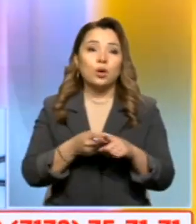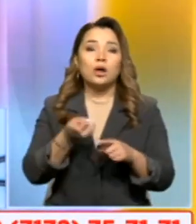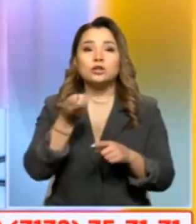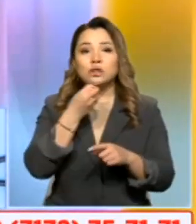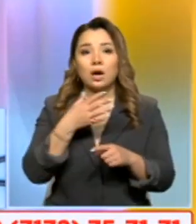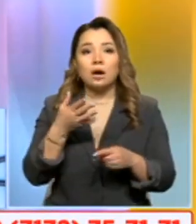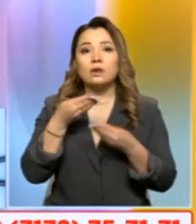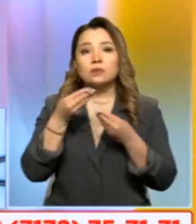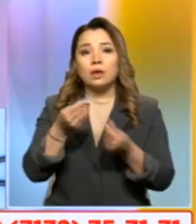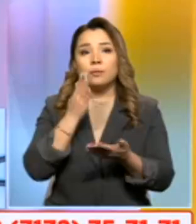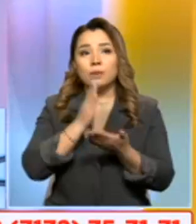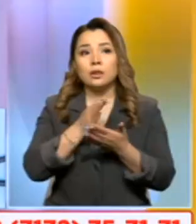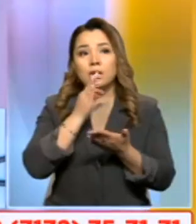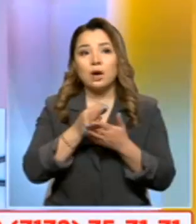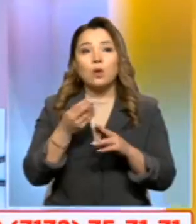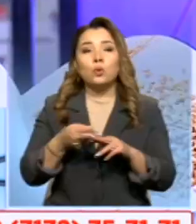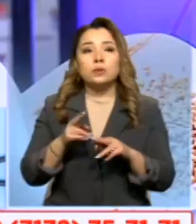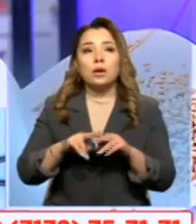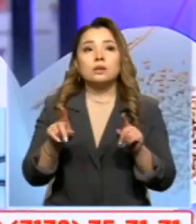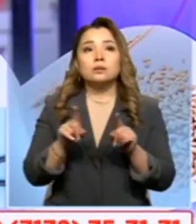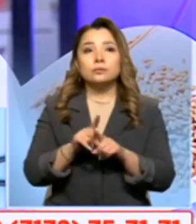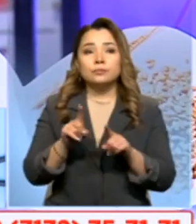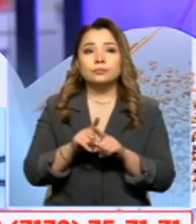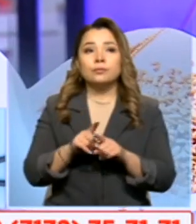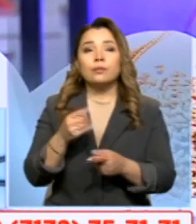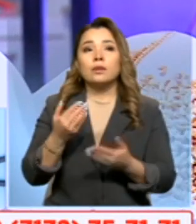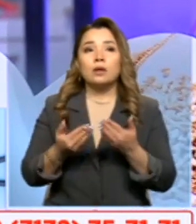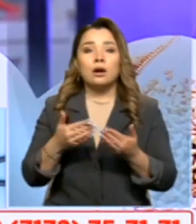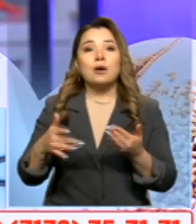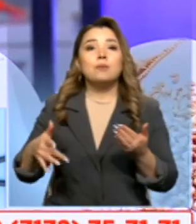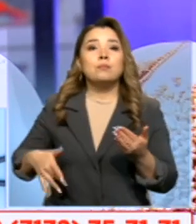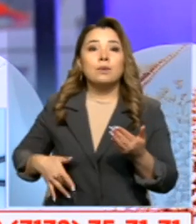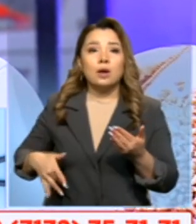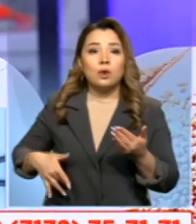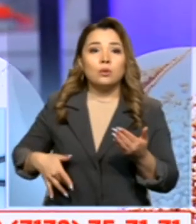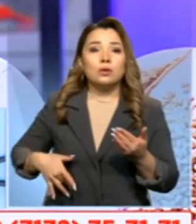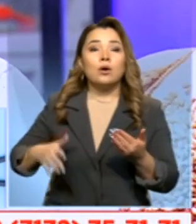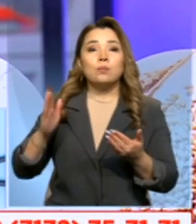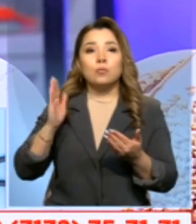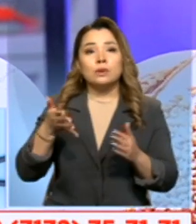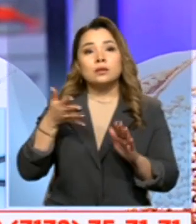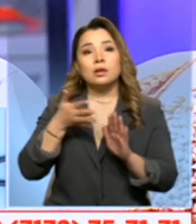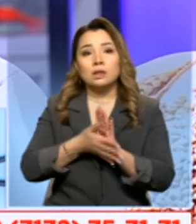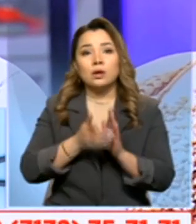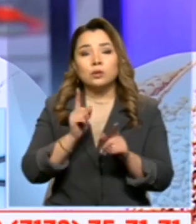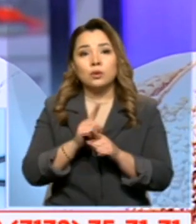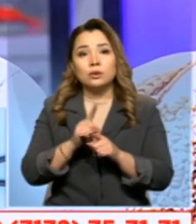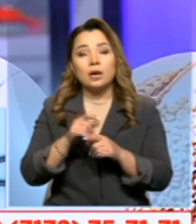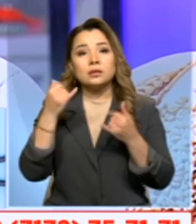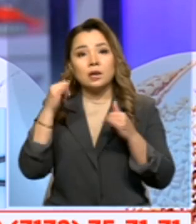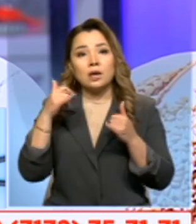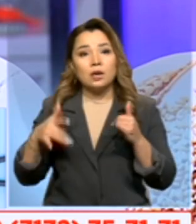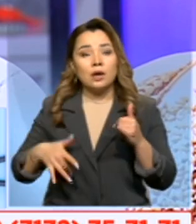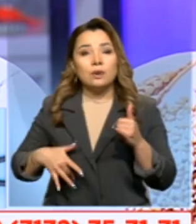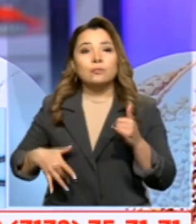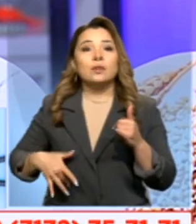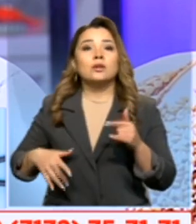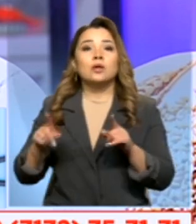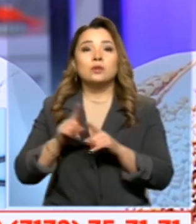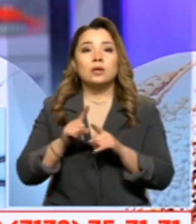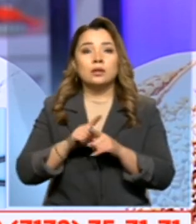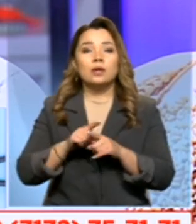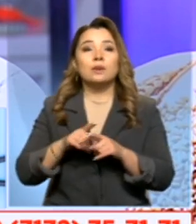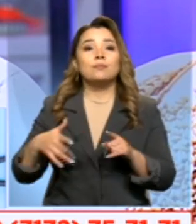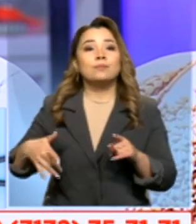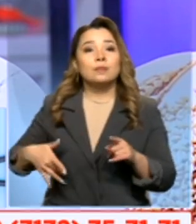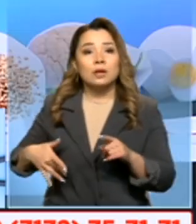жақсы әсерін береді. Сондай ақ, егер де бауыр болатын болса, сыйырдың бауырында, печен трески деп